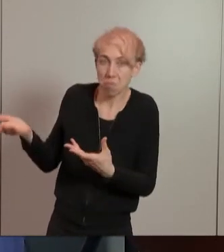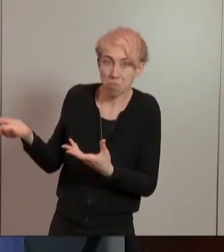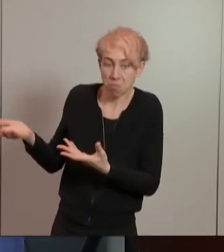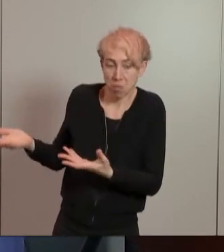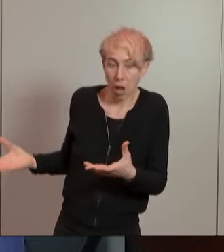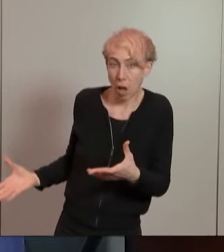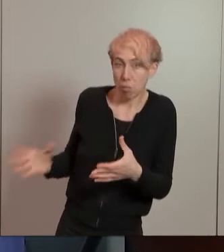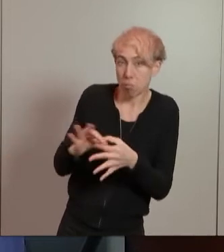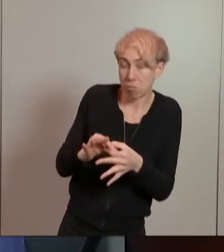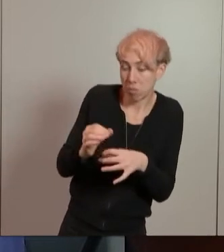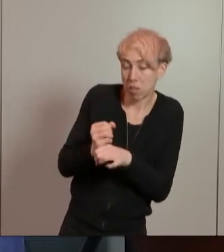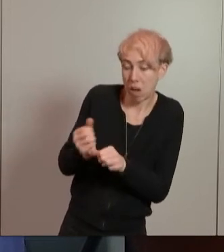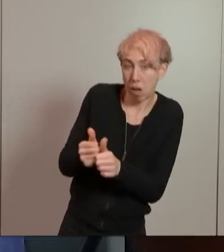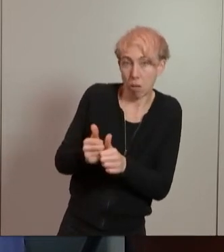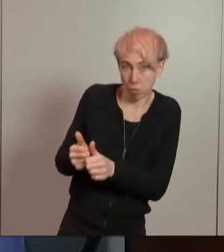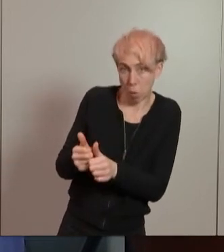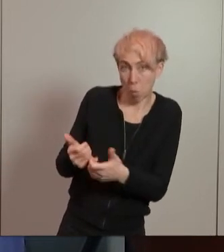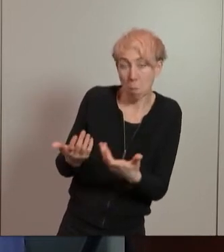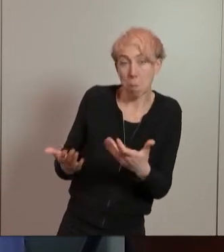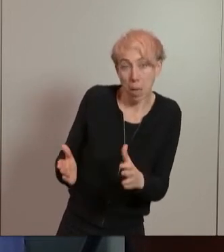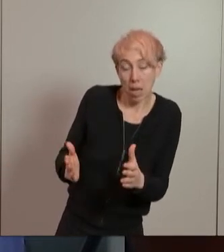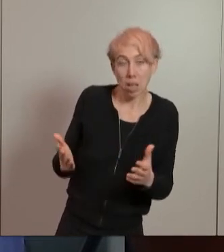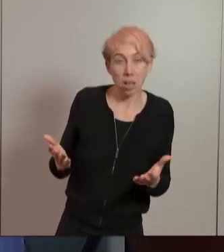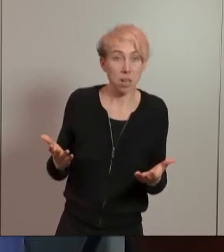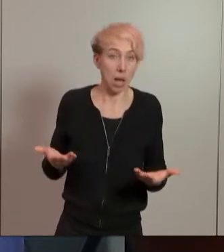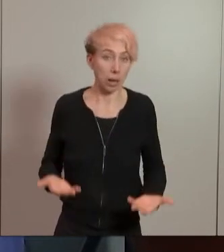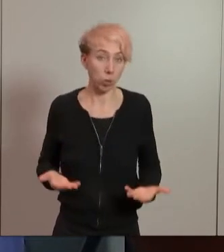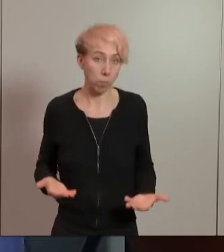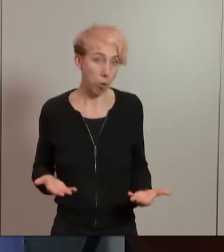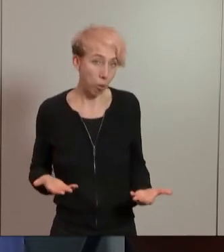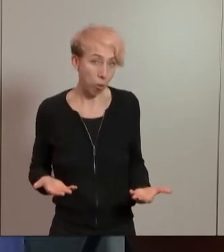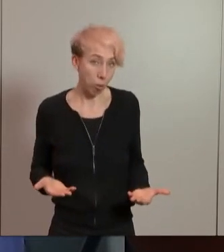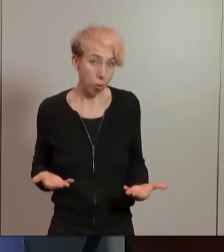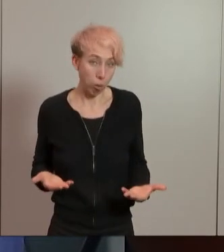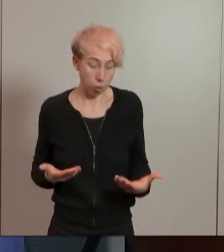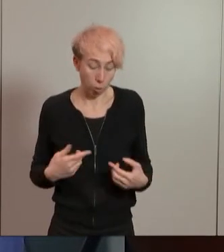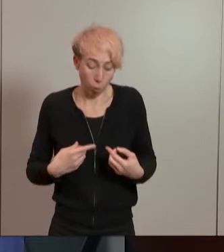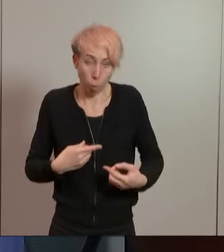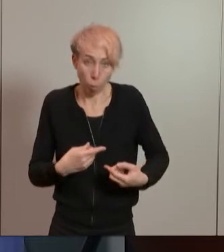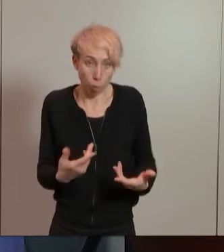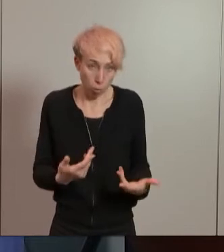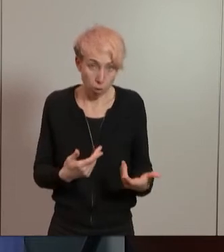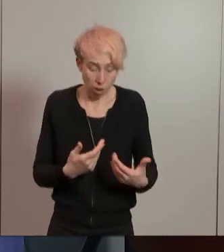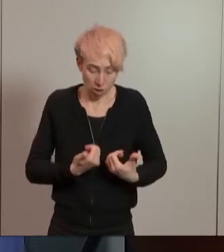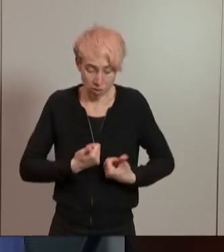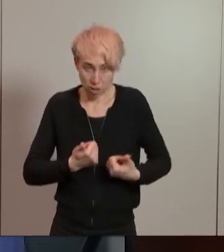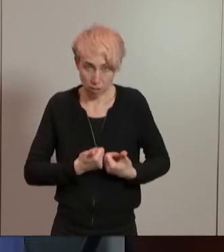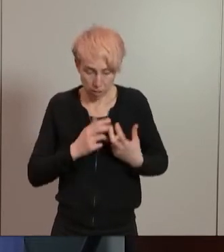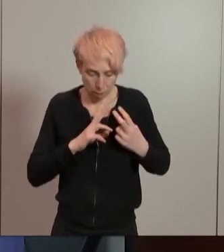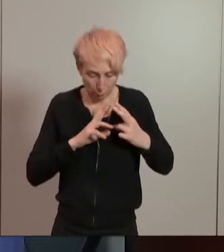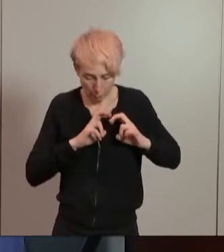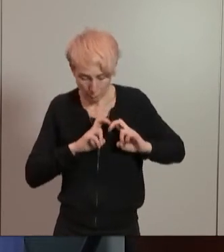de coopérer avec les établissements, mais on est en train de, avec, enfin, les services sont en train de travailler plus